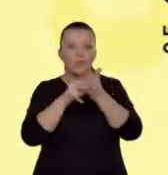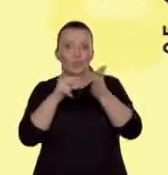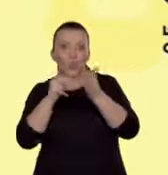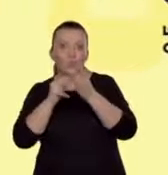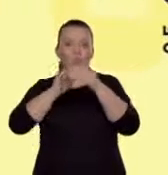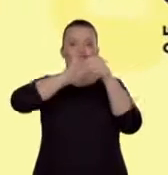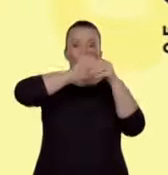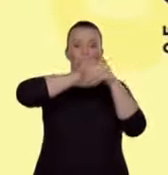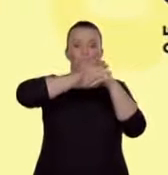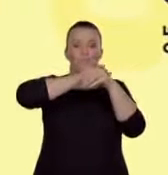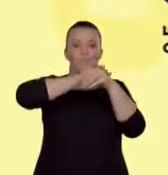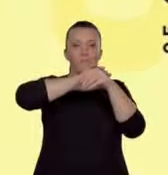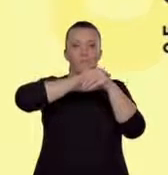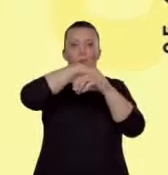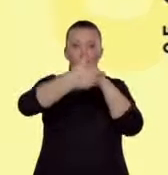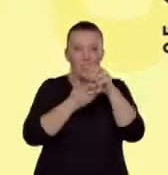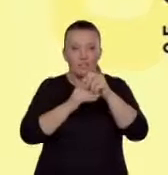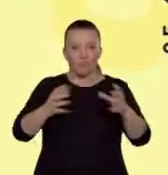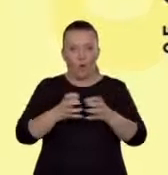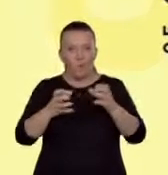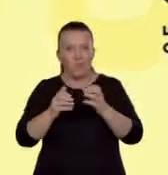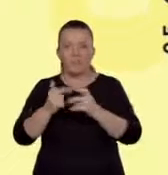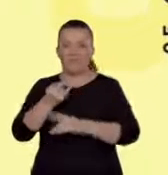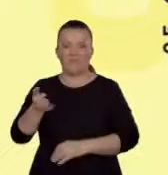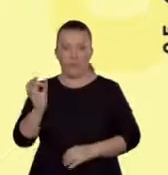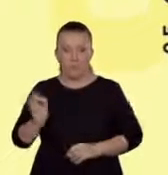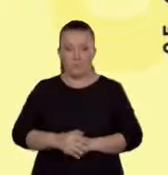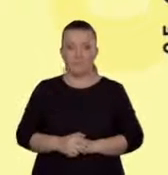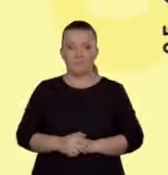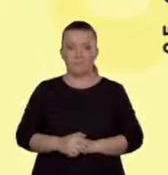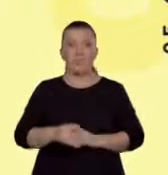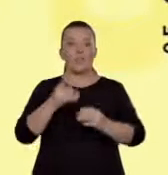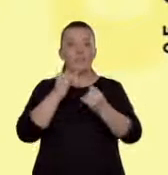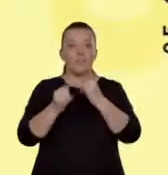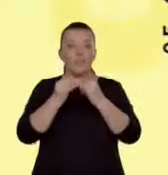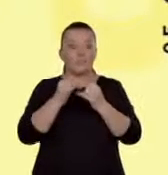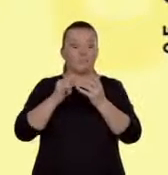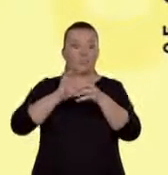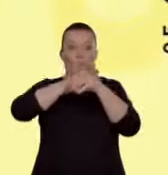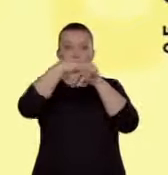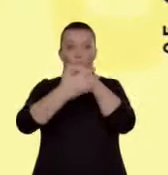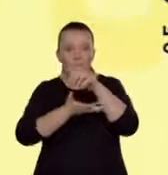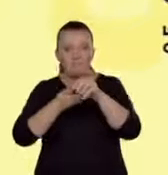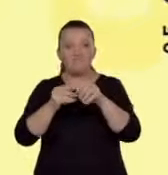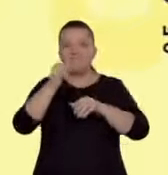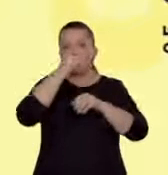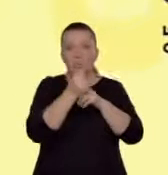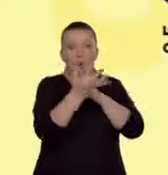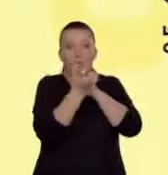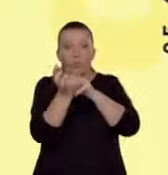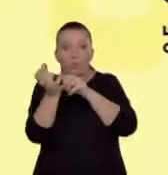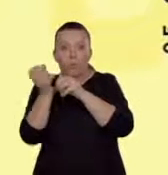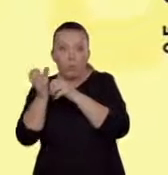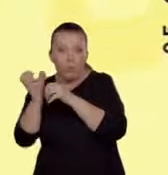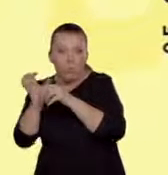objętości. W efekcie tego kulista komórka o dużej objętości nie byłaby w stanie zaspokoić swoich potrzeb związanych z wymianą